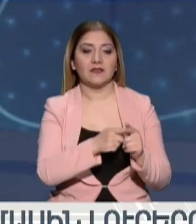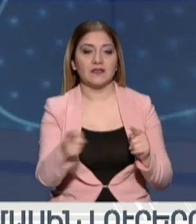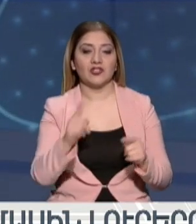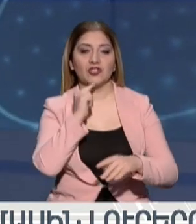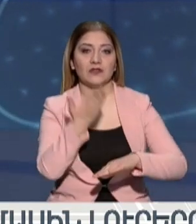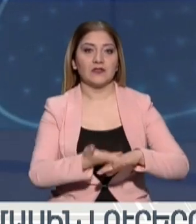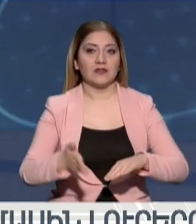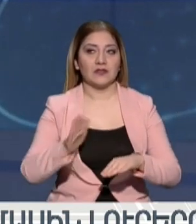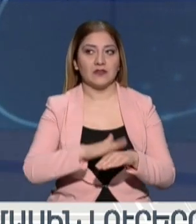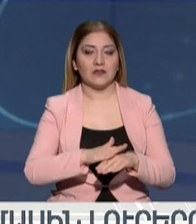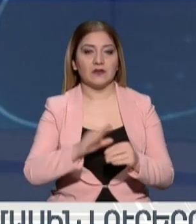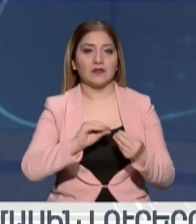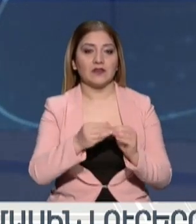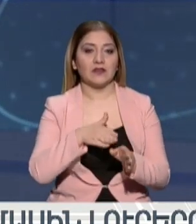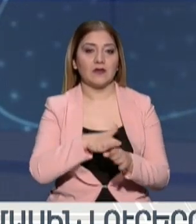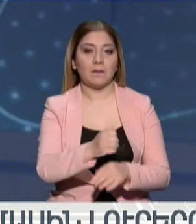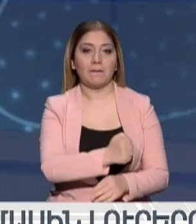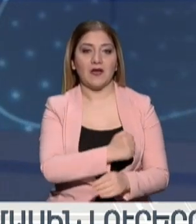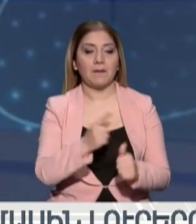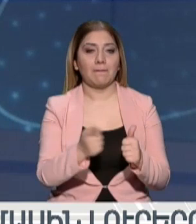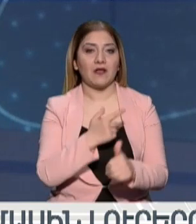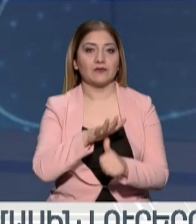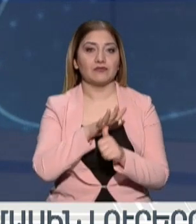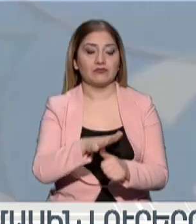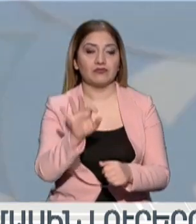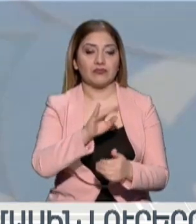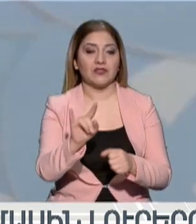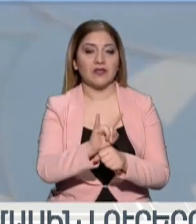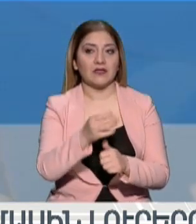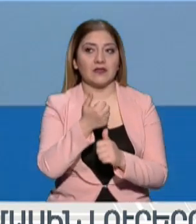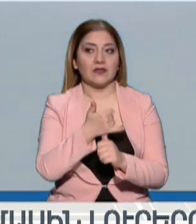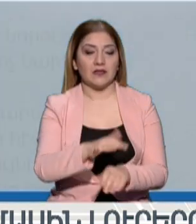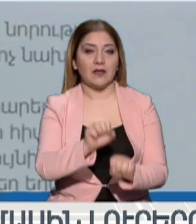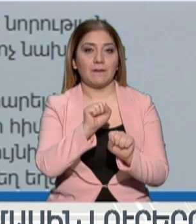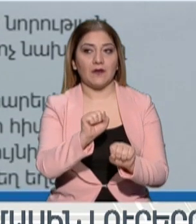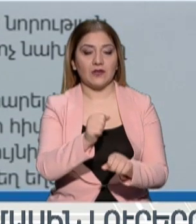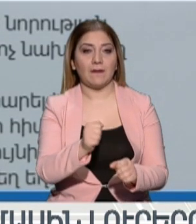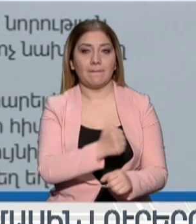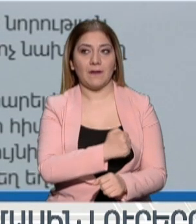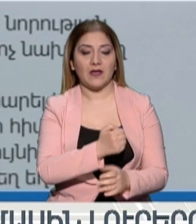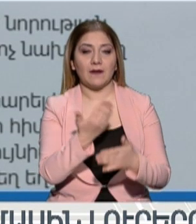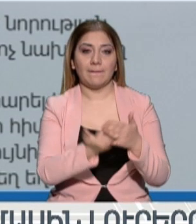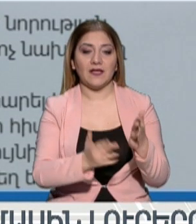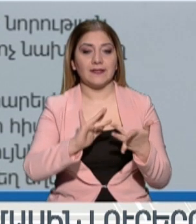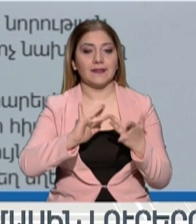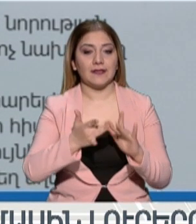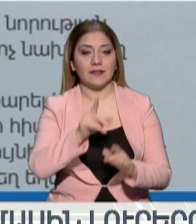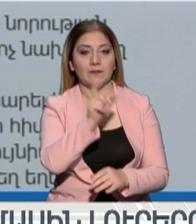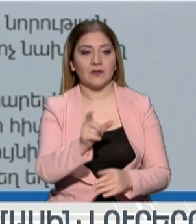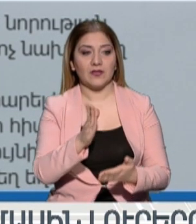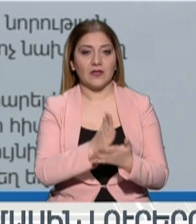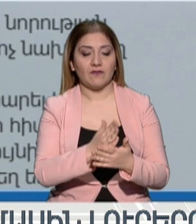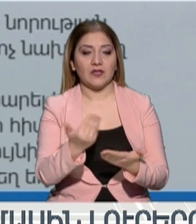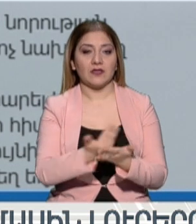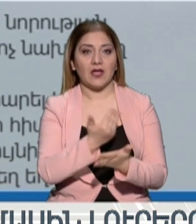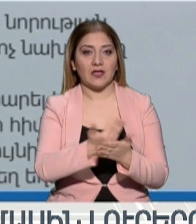բարդ պայմաններում իր խնդիրը կատարող կառույցի հեղինակությունը։ Պաշտպանական կառույցը պարզաբանել է, համացանցում որոշ օգտատերեր տեղեկություն